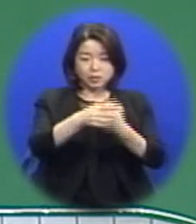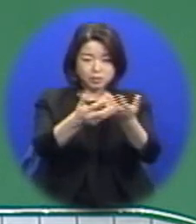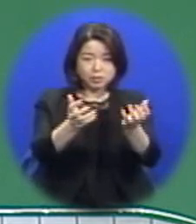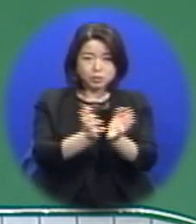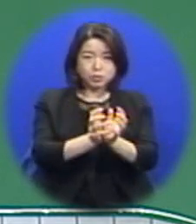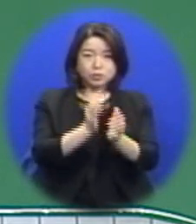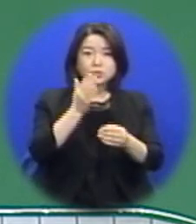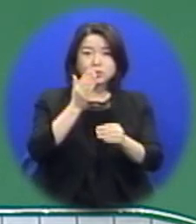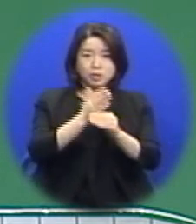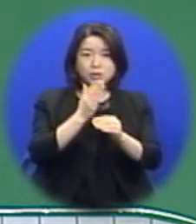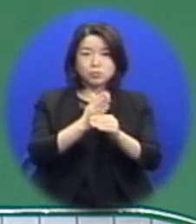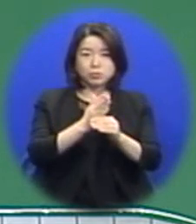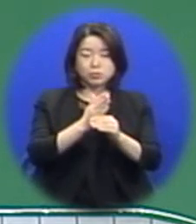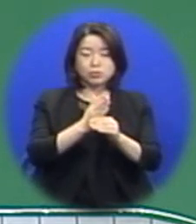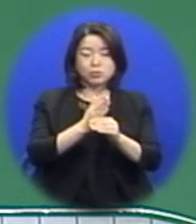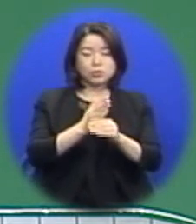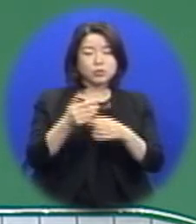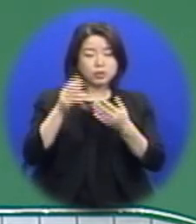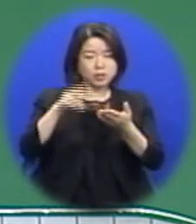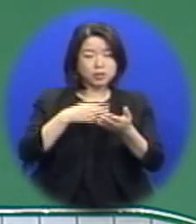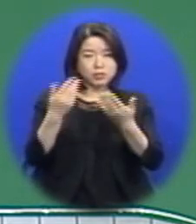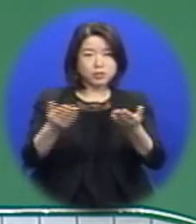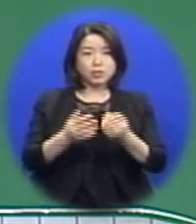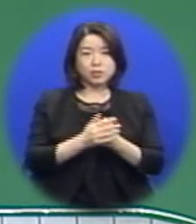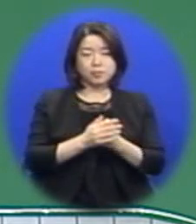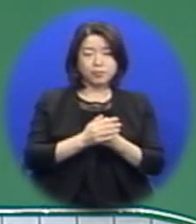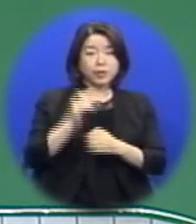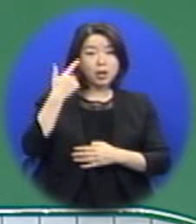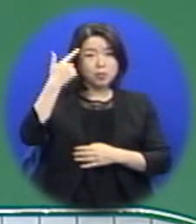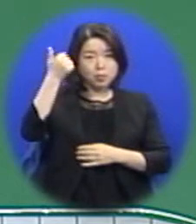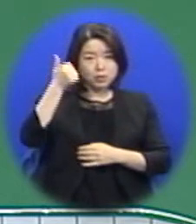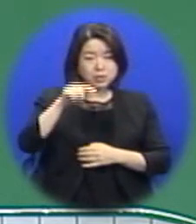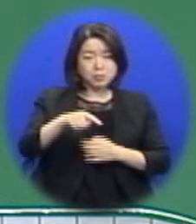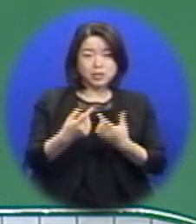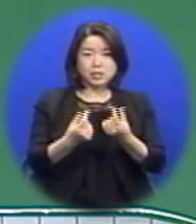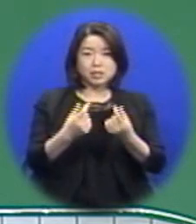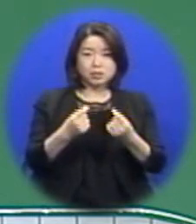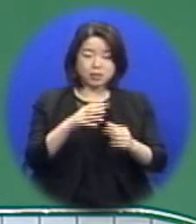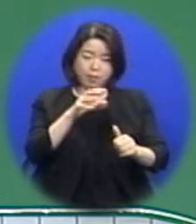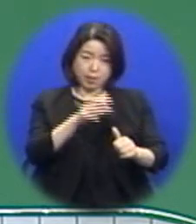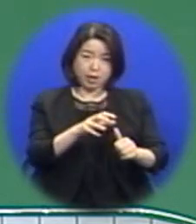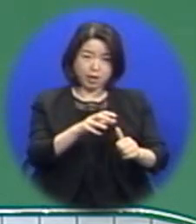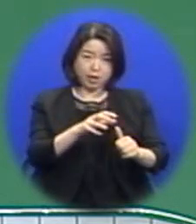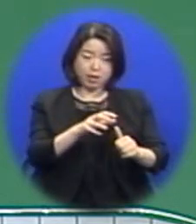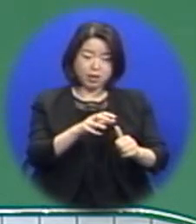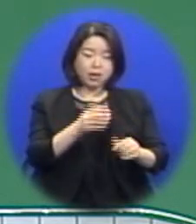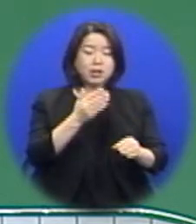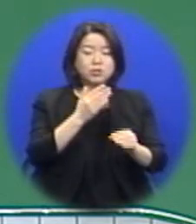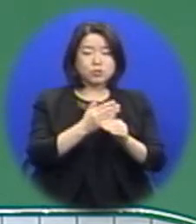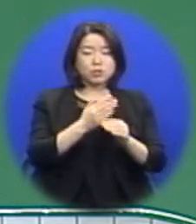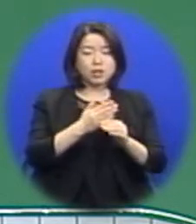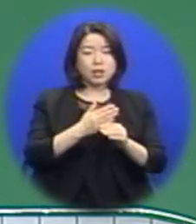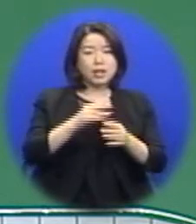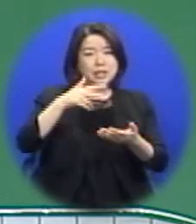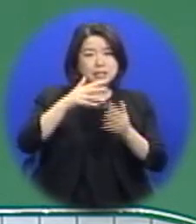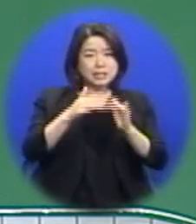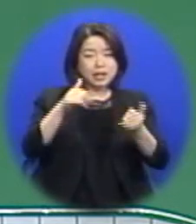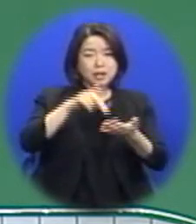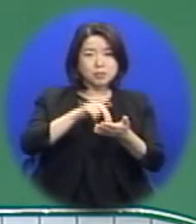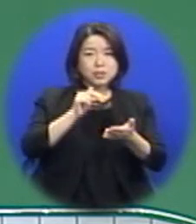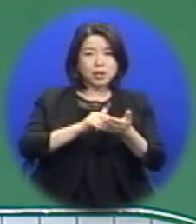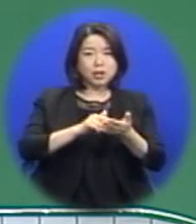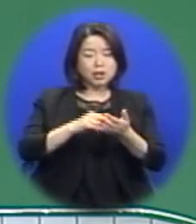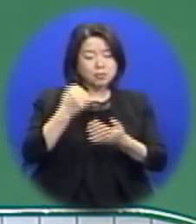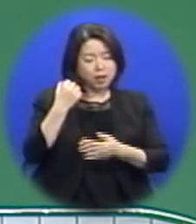제가 읽어드리겠습니다. 목사님이 이렇게 억류되면서 인간적으로는 너무 억울하고 속상하고